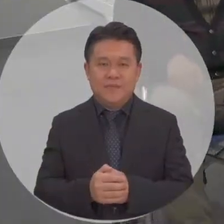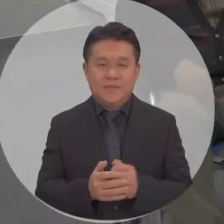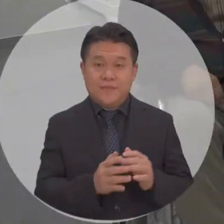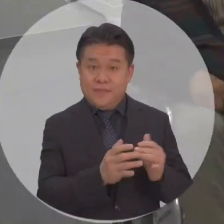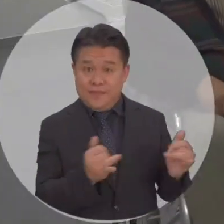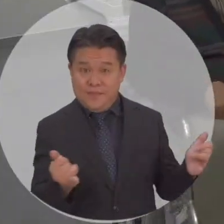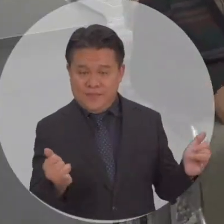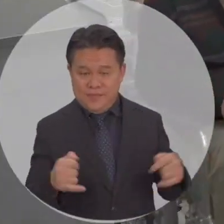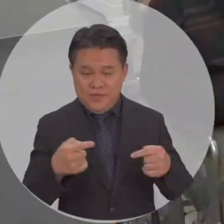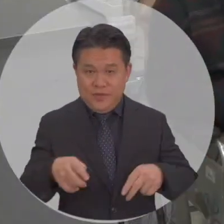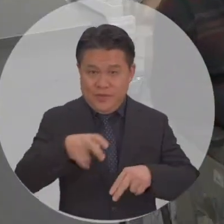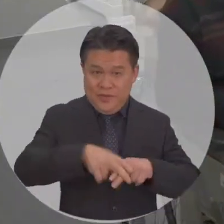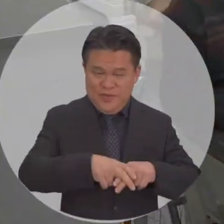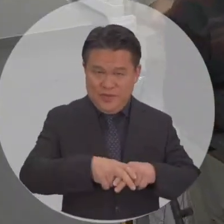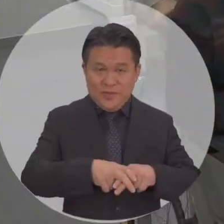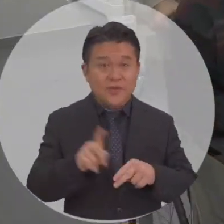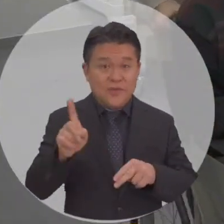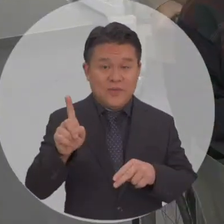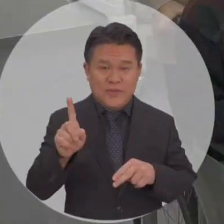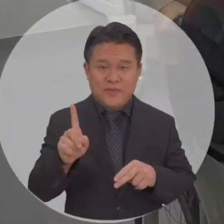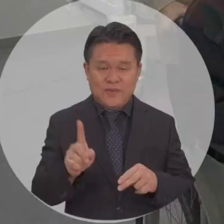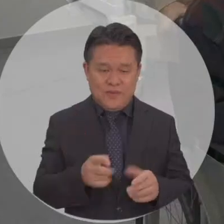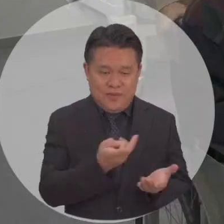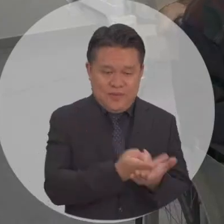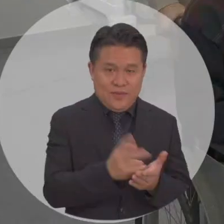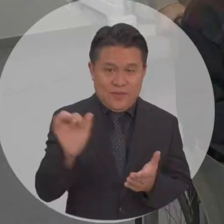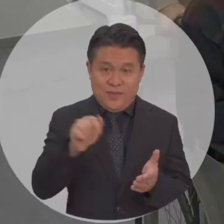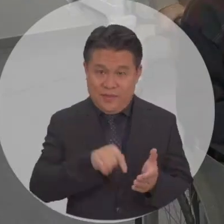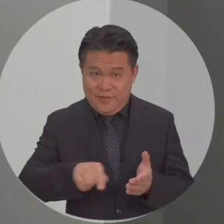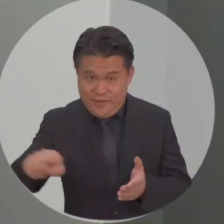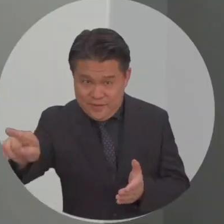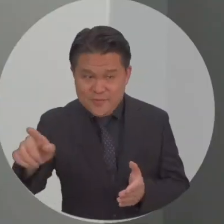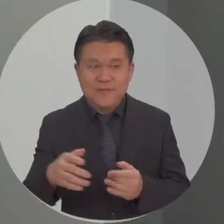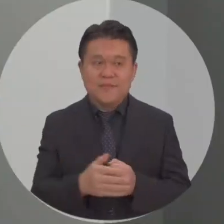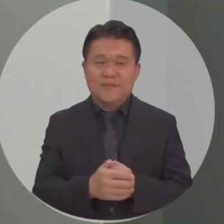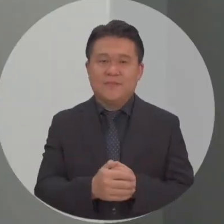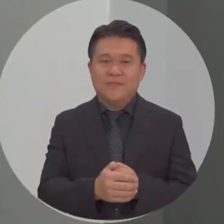대상자를 휠체어에 태워 침대에서 화장실로 이동합니다.